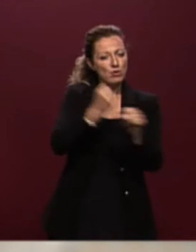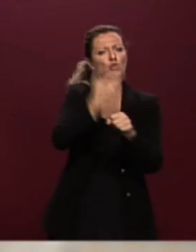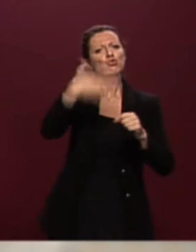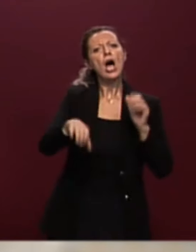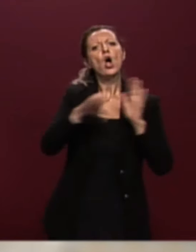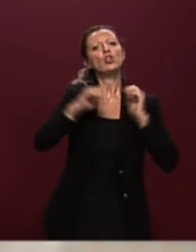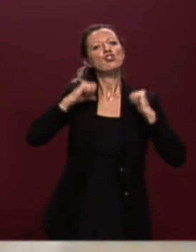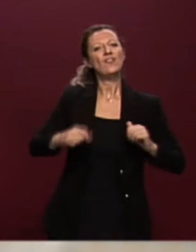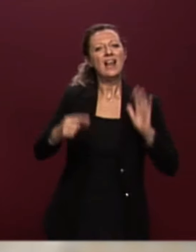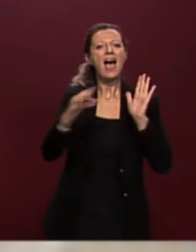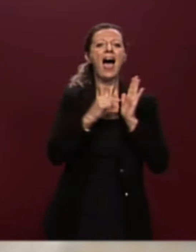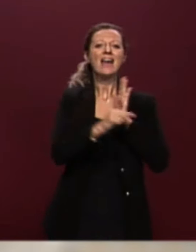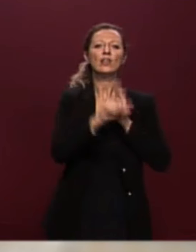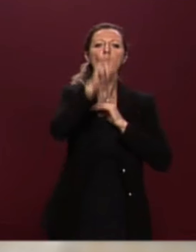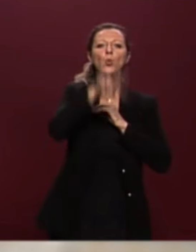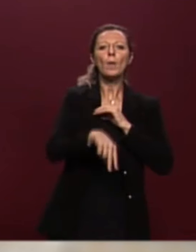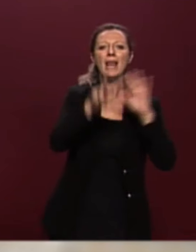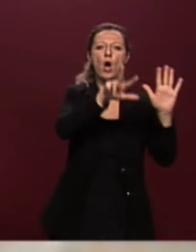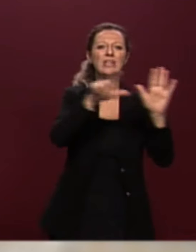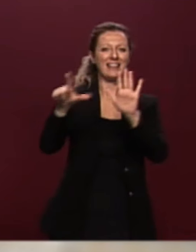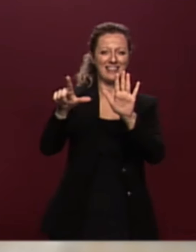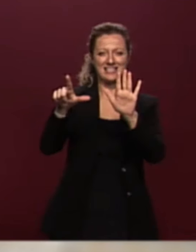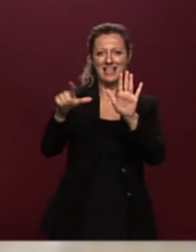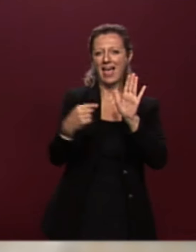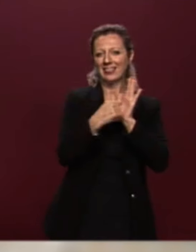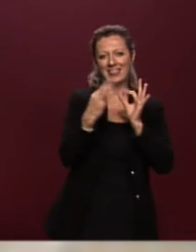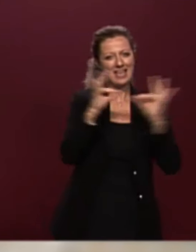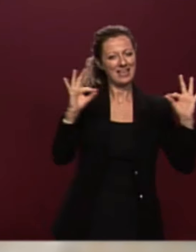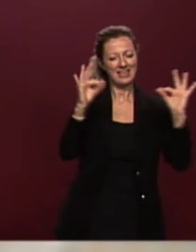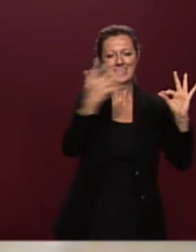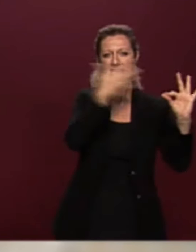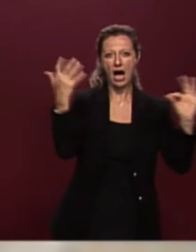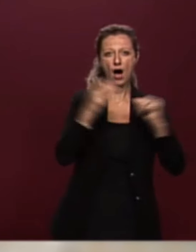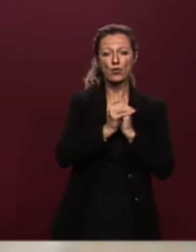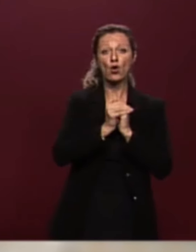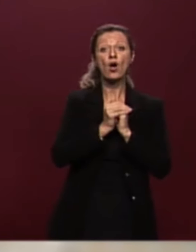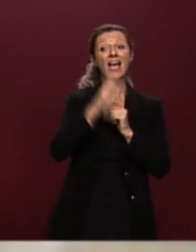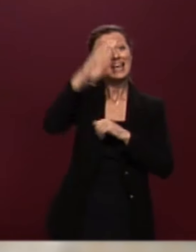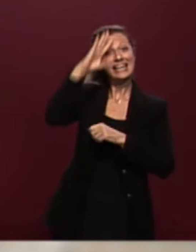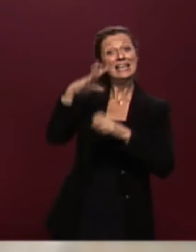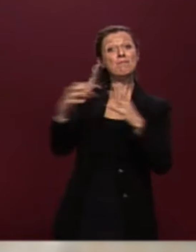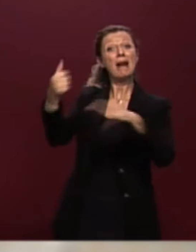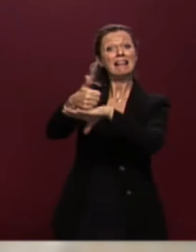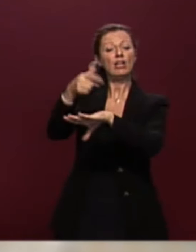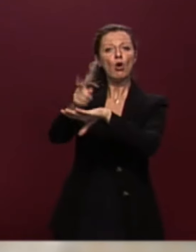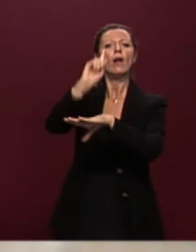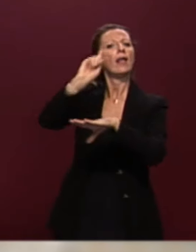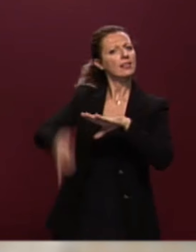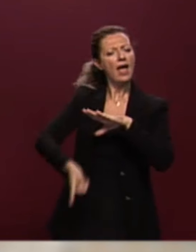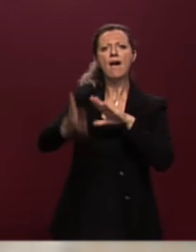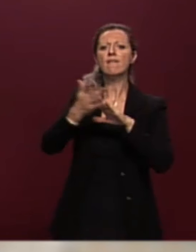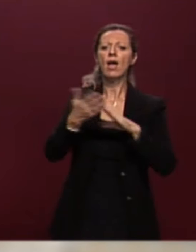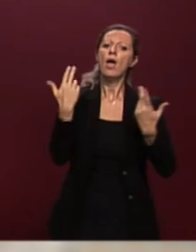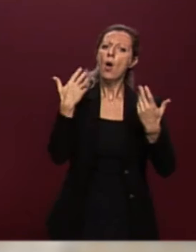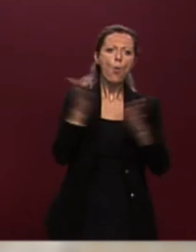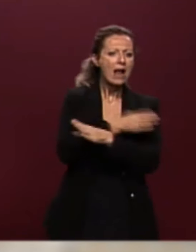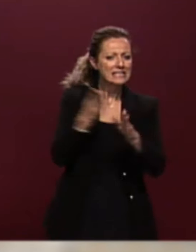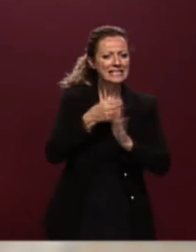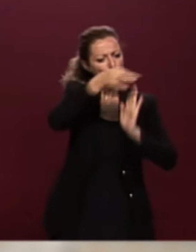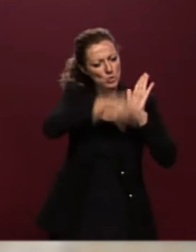Civile all'articolo 2087, lì dove si impegna l'imprenditore a adottare le misure